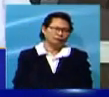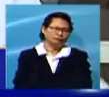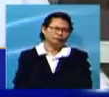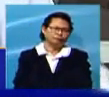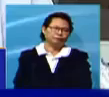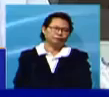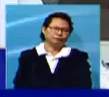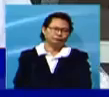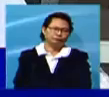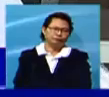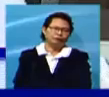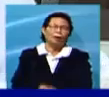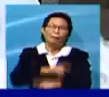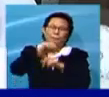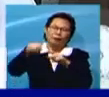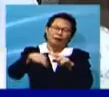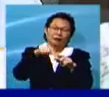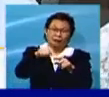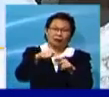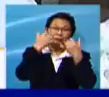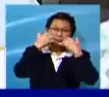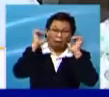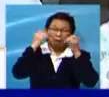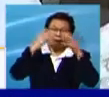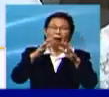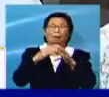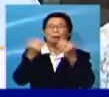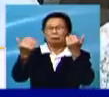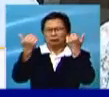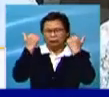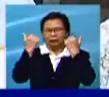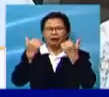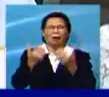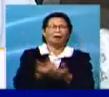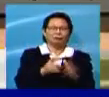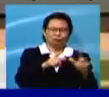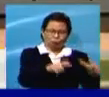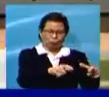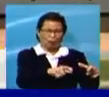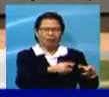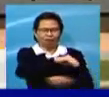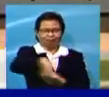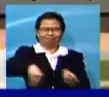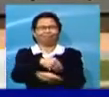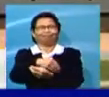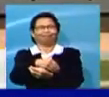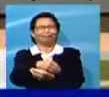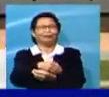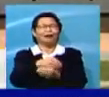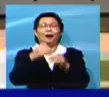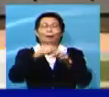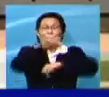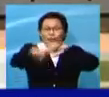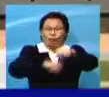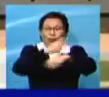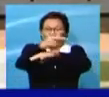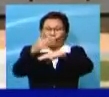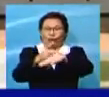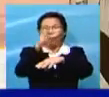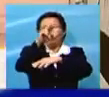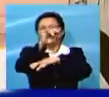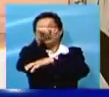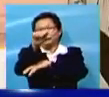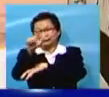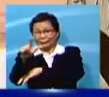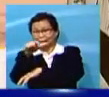besok bersara, kita dah ada batch yang sekarang ini mengambil tempat mereka. Bagi bekas pelumba kebangsaan Muhammad Rizal